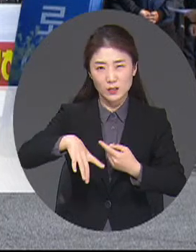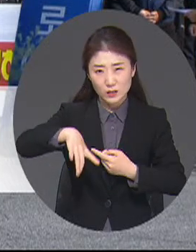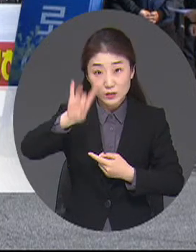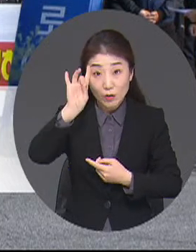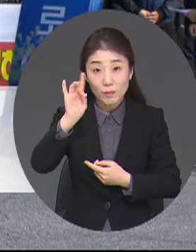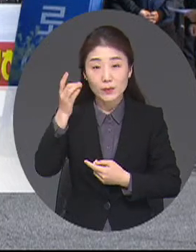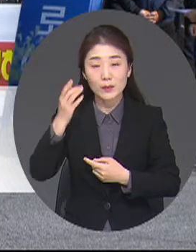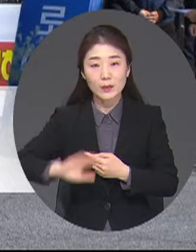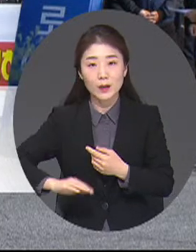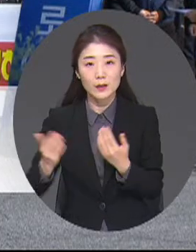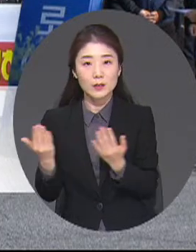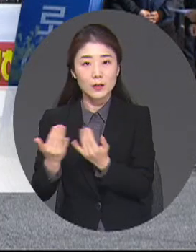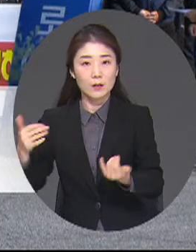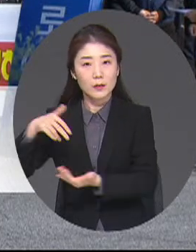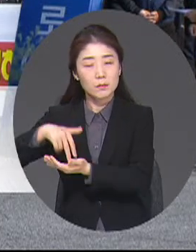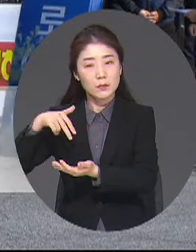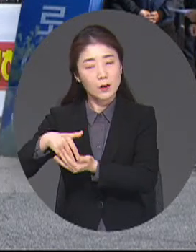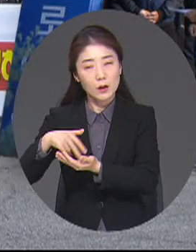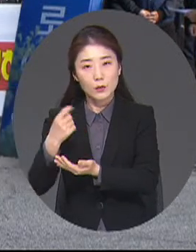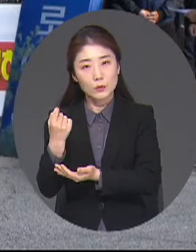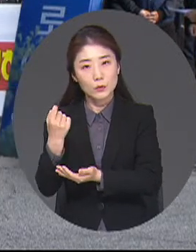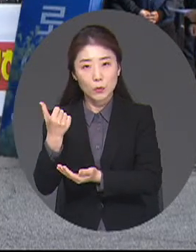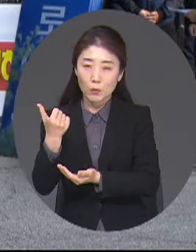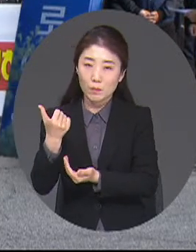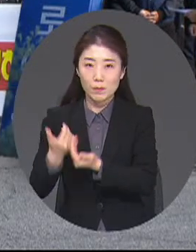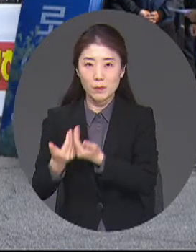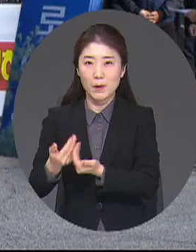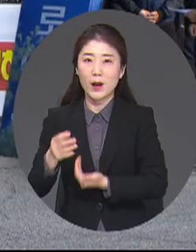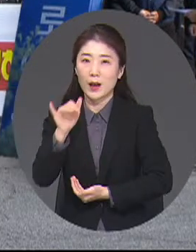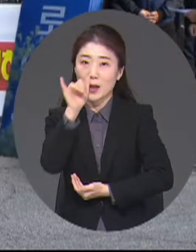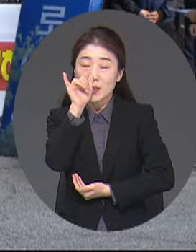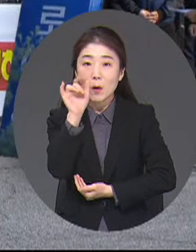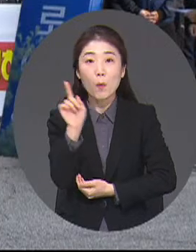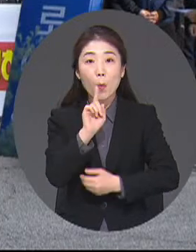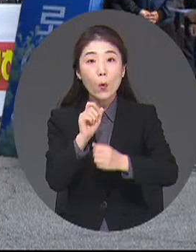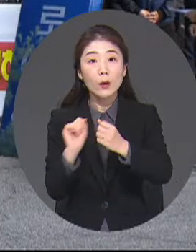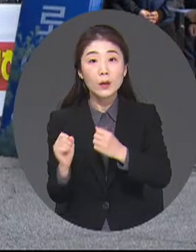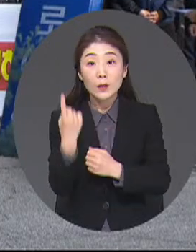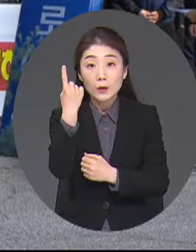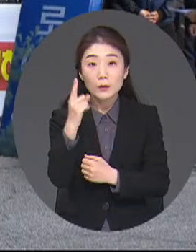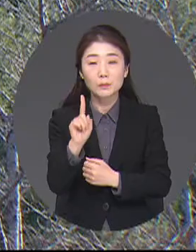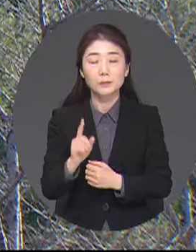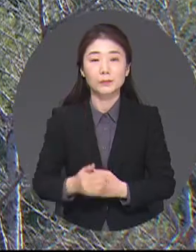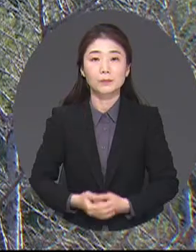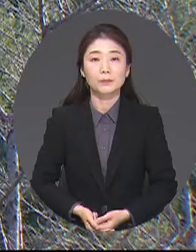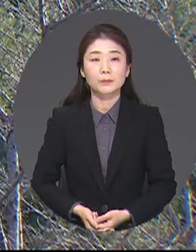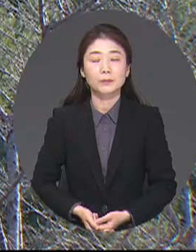마냥 기뻐할 순 없다는데 이유가 뭔지 서창욱 기자가 취재했습니다